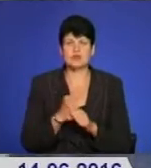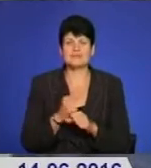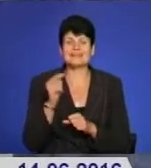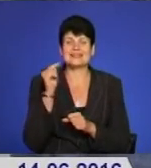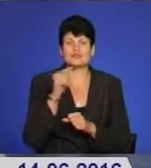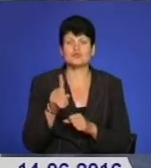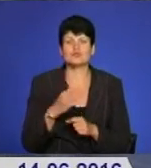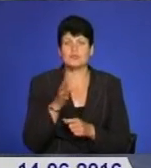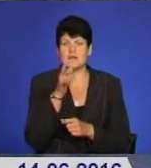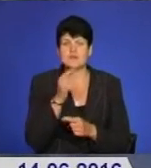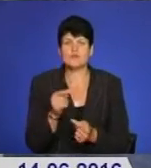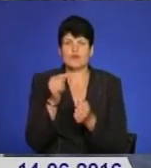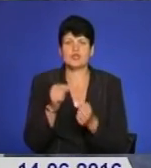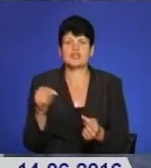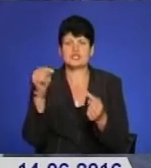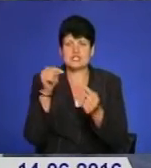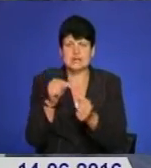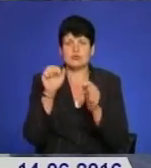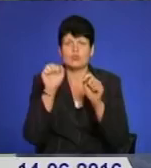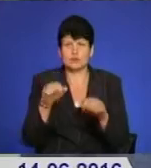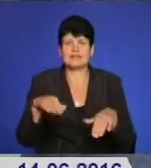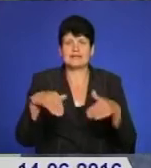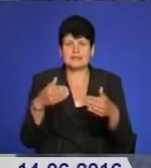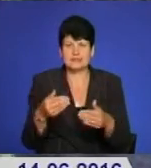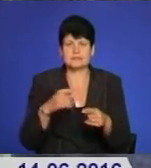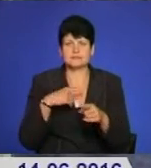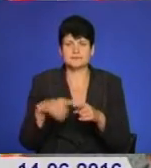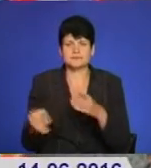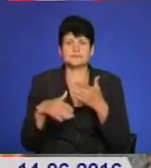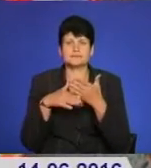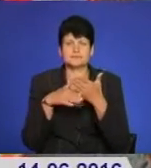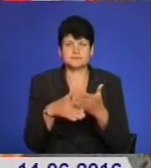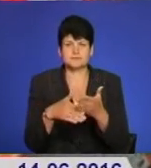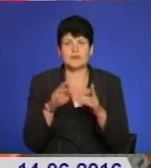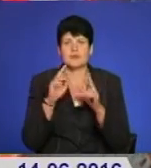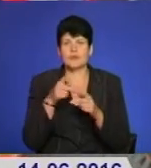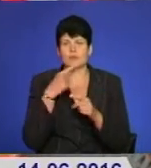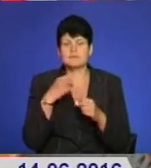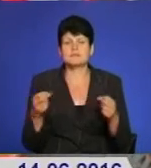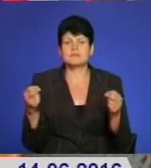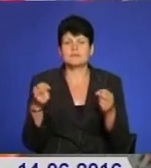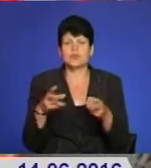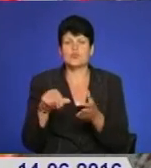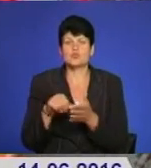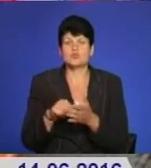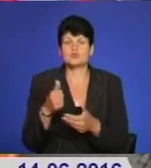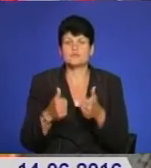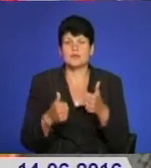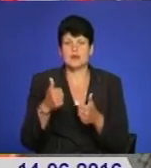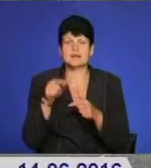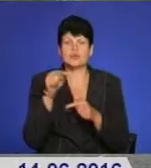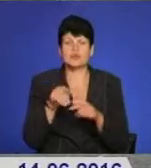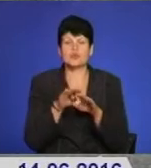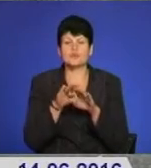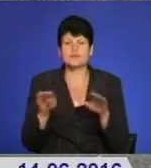дійсно своєчасно могли надавати екстрену медичну допомогу. Як стверджують фахівці, участь у змаганнях такого